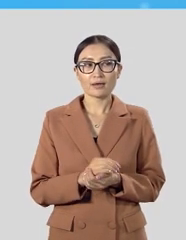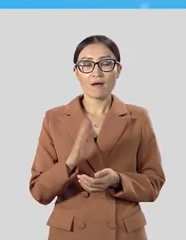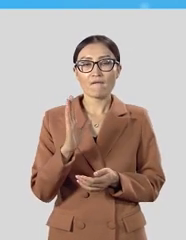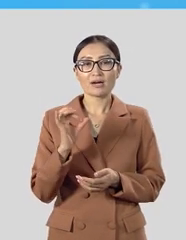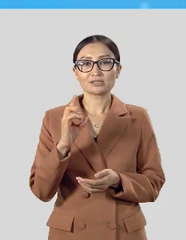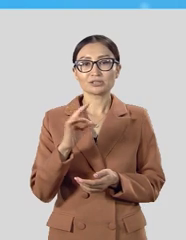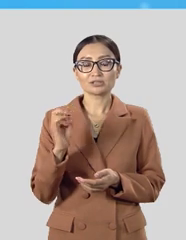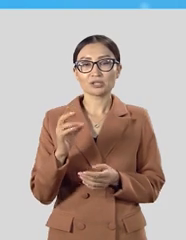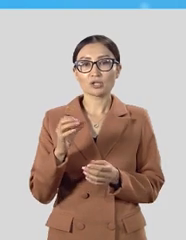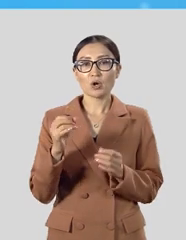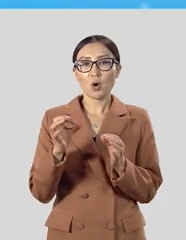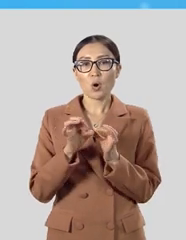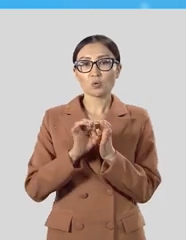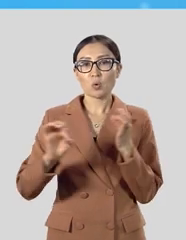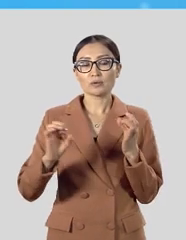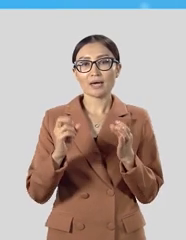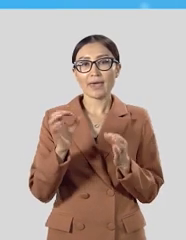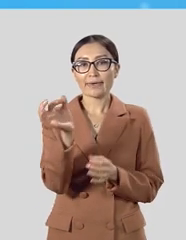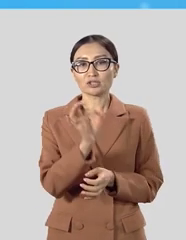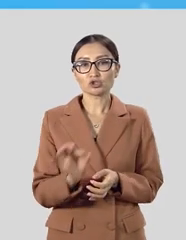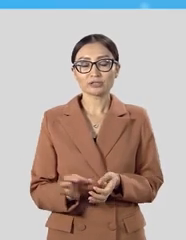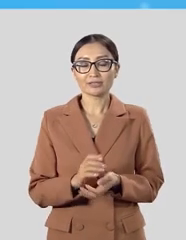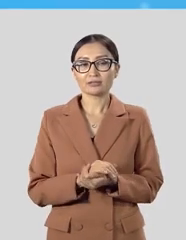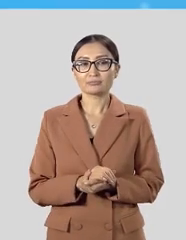Ворсинки тонкой кишки.